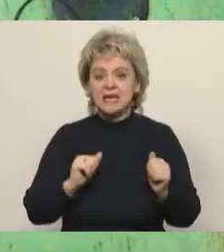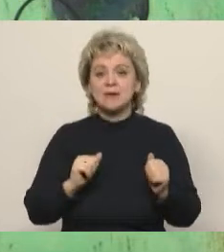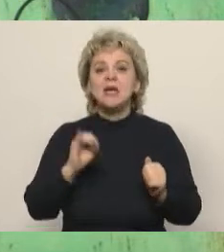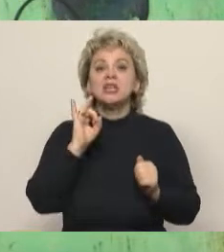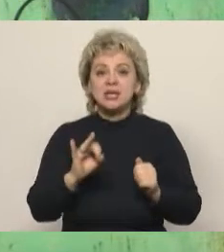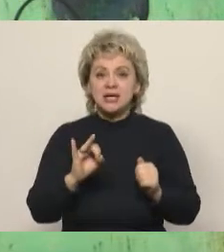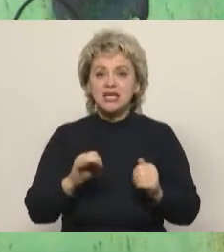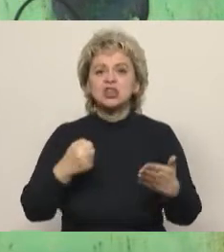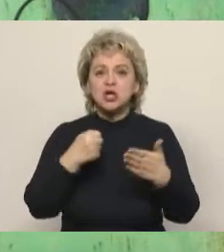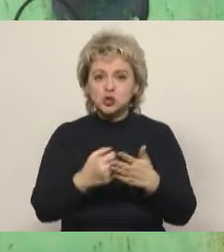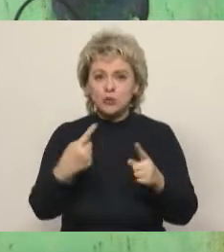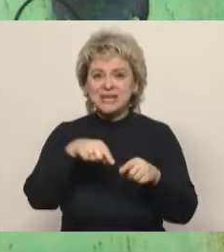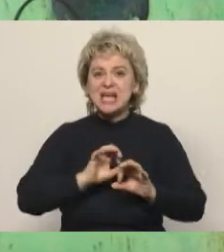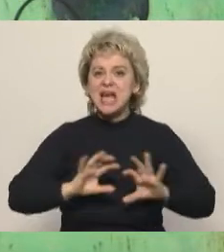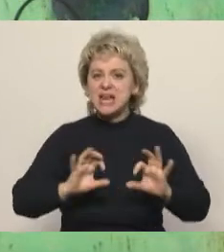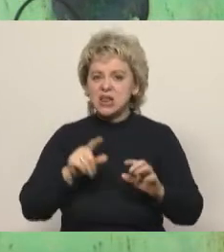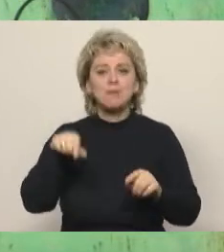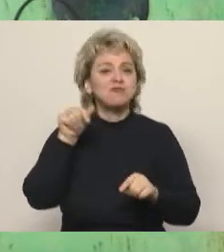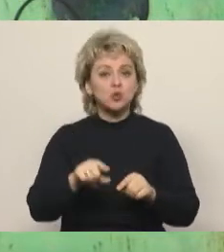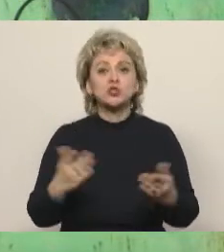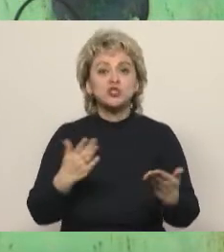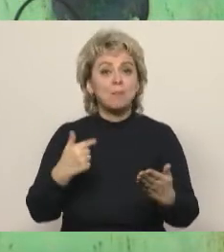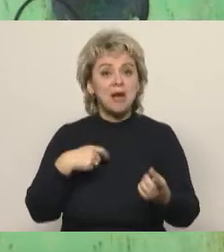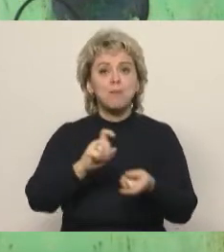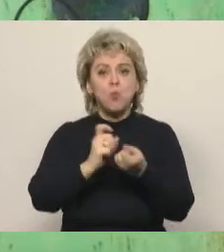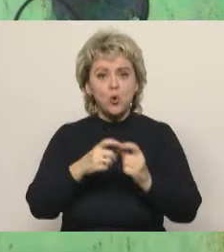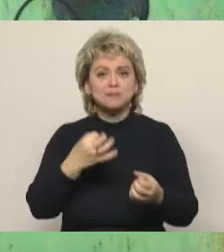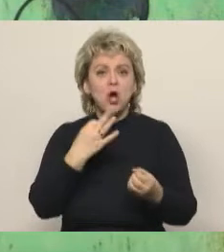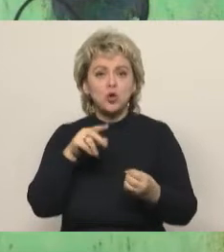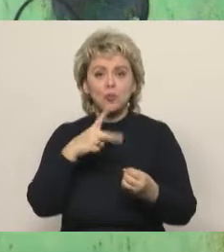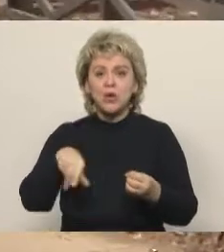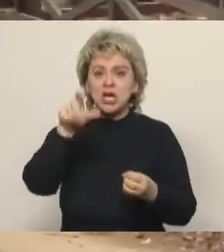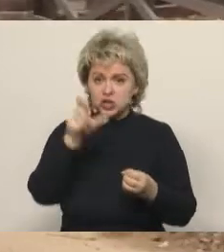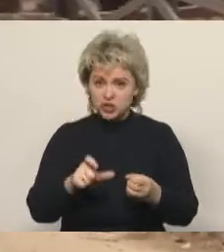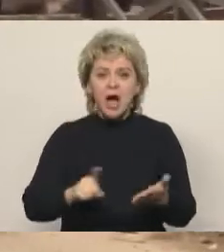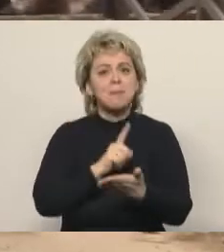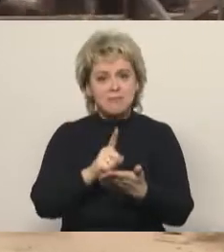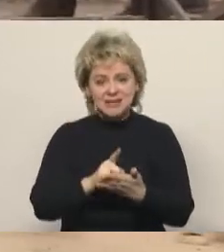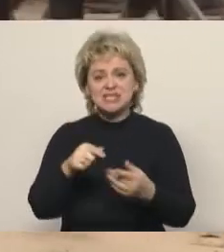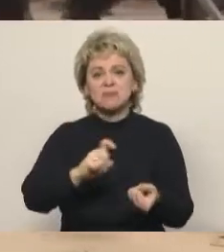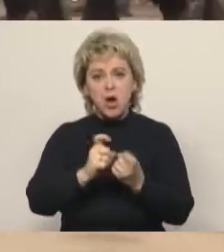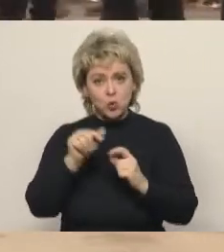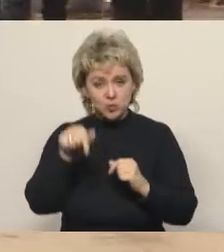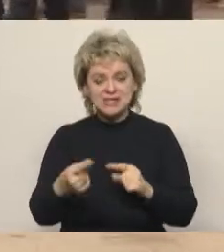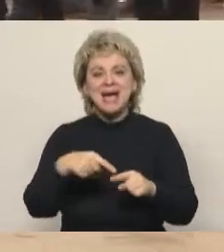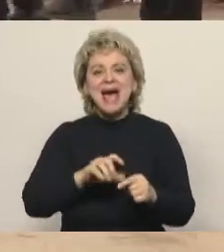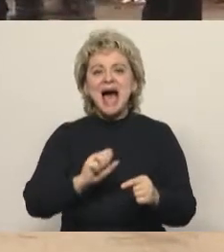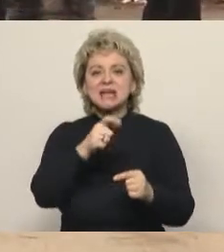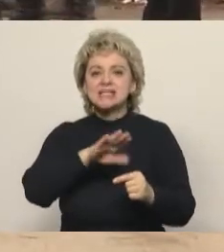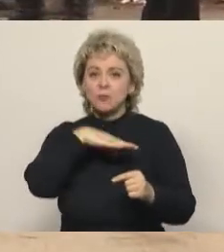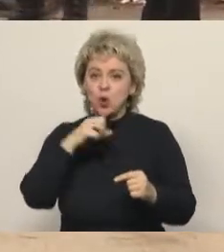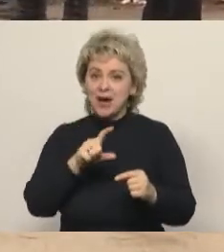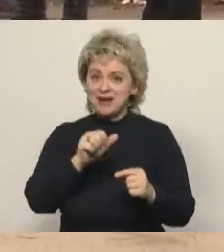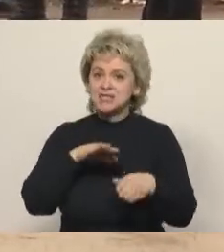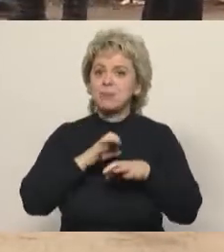И доступность этой рекламы. Это все то, с чем надо... Любой сознательный человек просто обязан бороться. Эта акция не